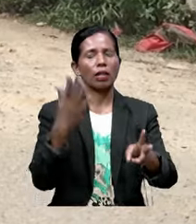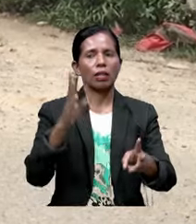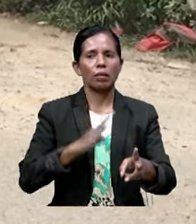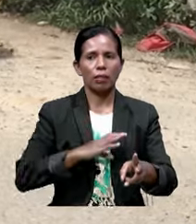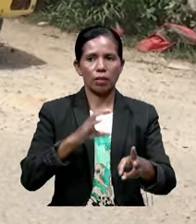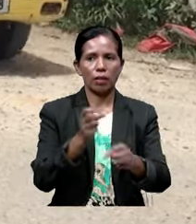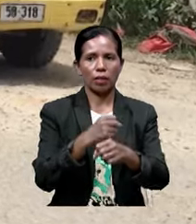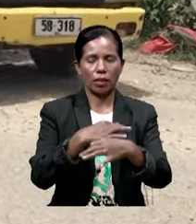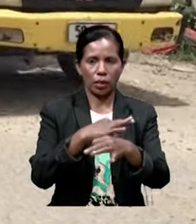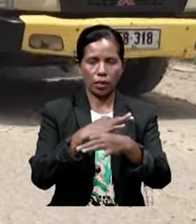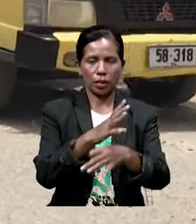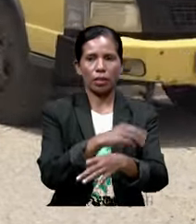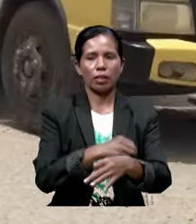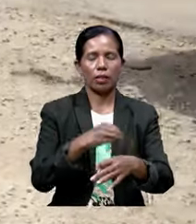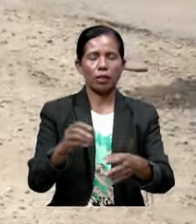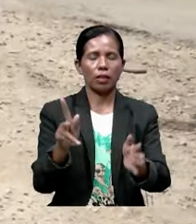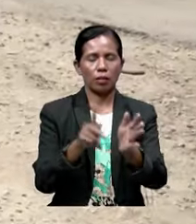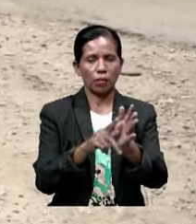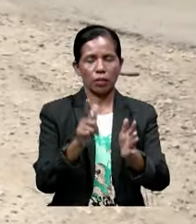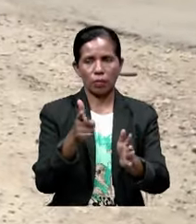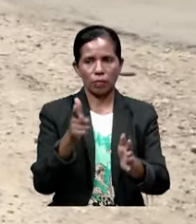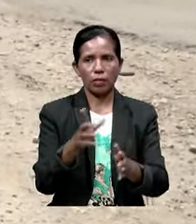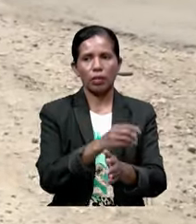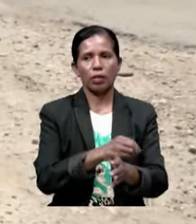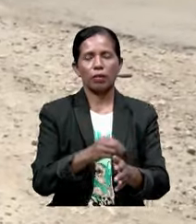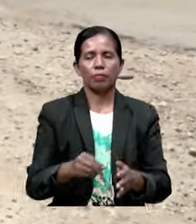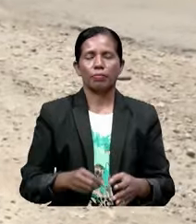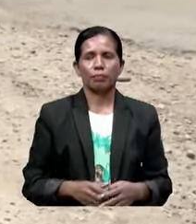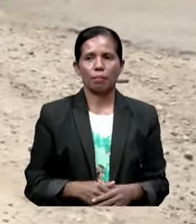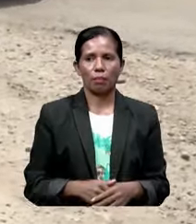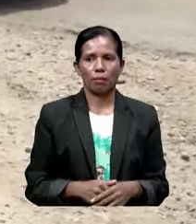nebe atuhalo rehabilitasaun iha kilometru ruanun resin. Feliciano Venancio Belo, ZMN.